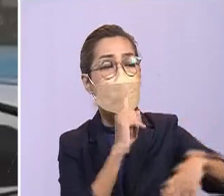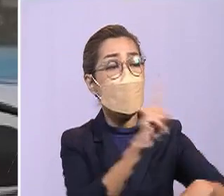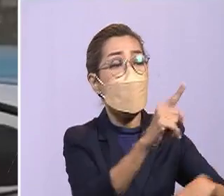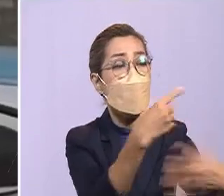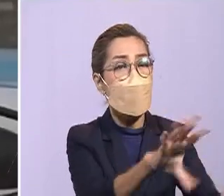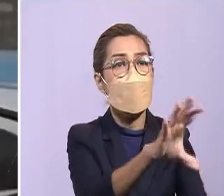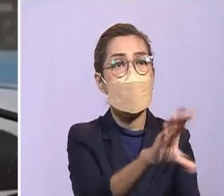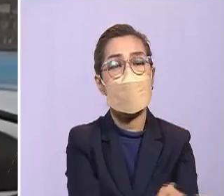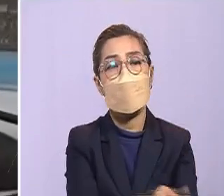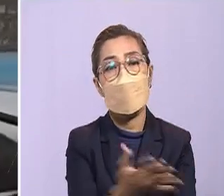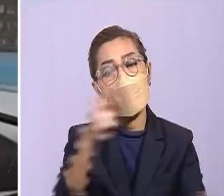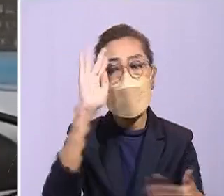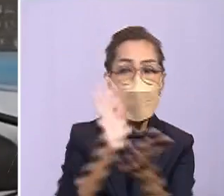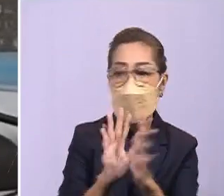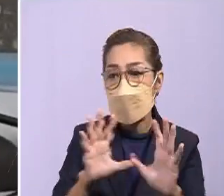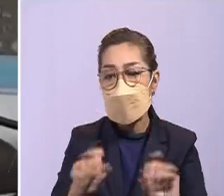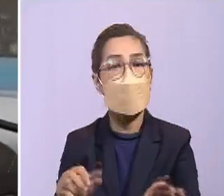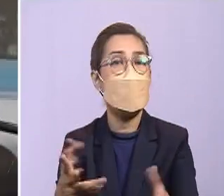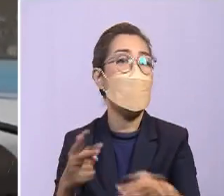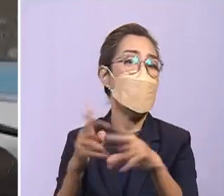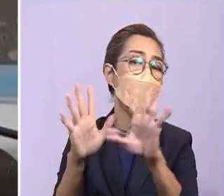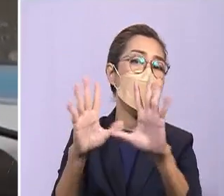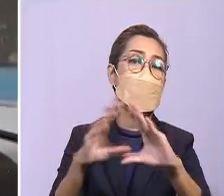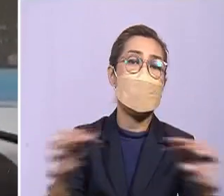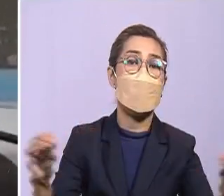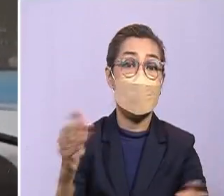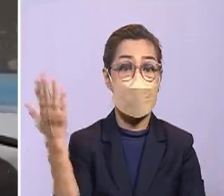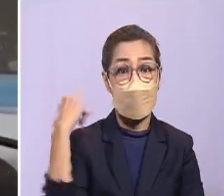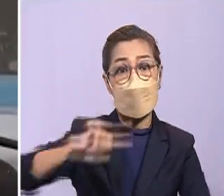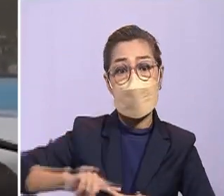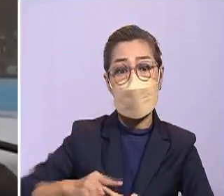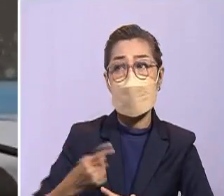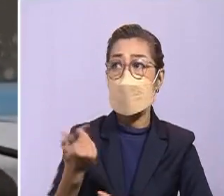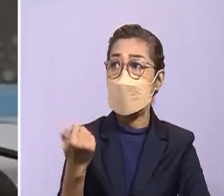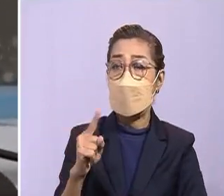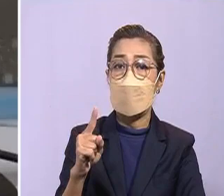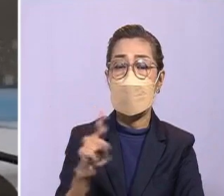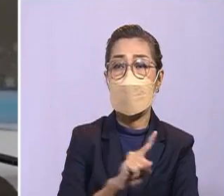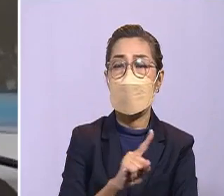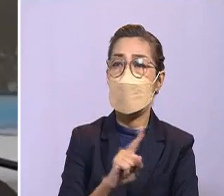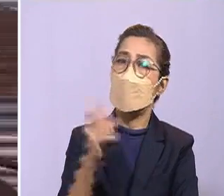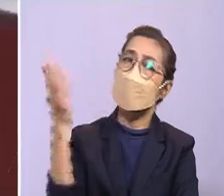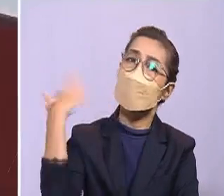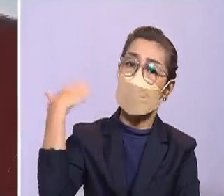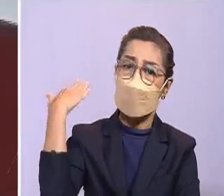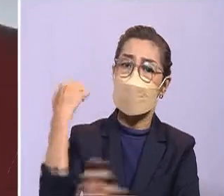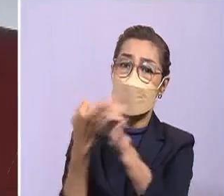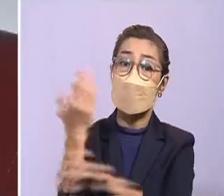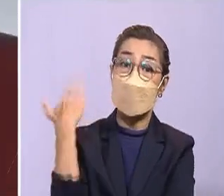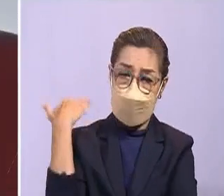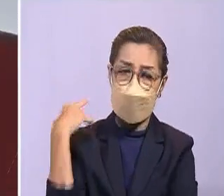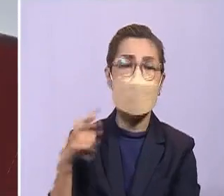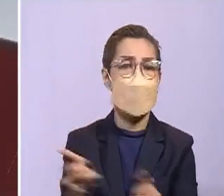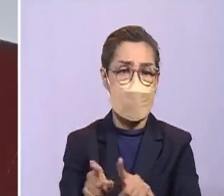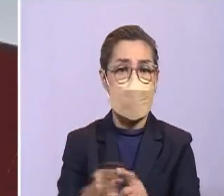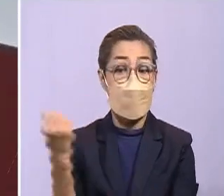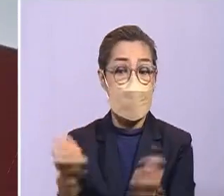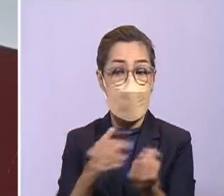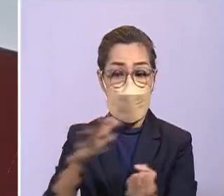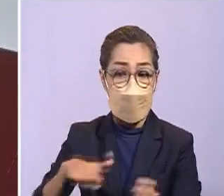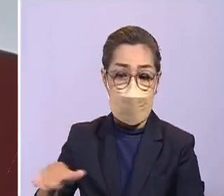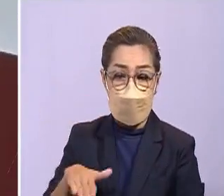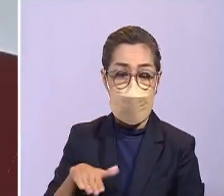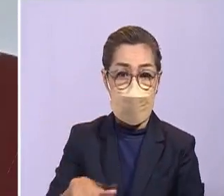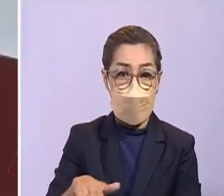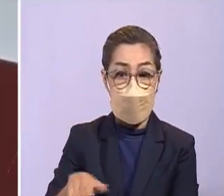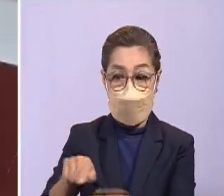ความคืบหน้าก่อนหน้านี้ประมาณสักพฤศจิกายนของปีที่แล้วเนี่ยมีคนที่ขับขี่รถกระบะติดสัญญาณไฟไซเ